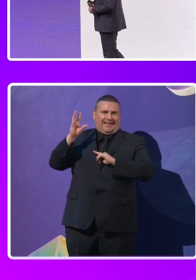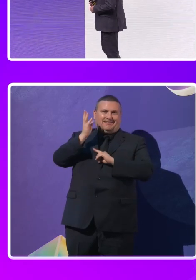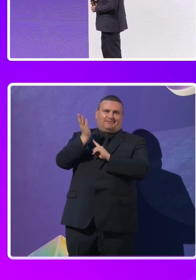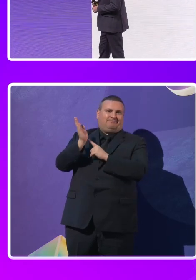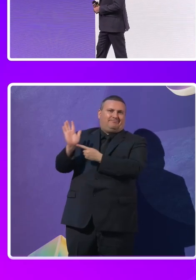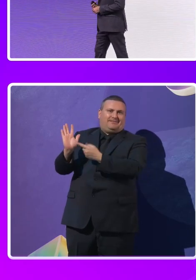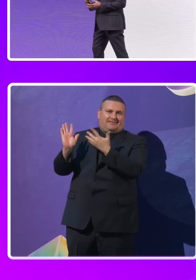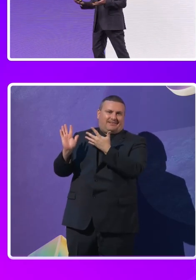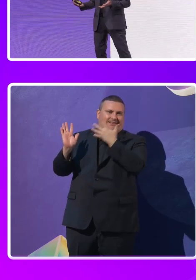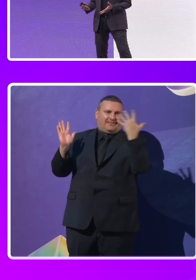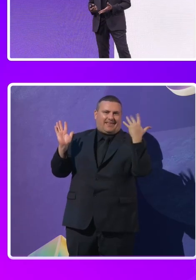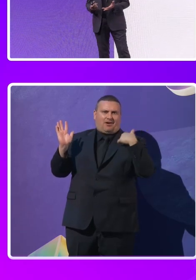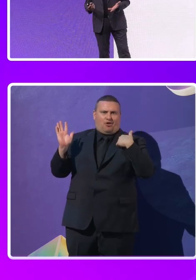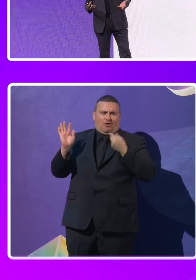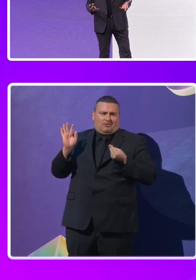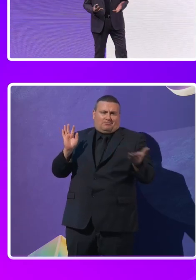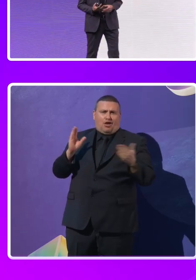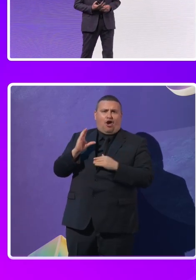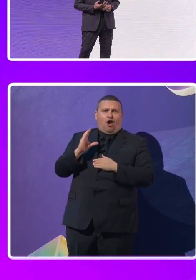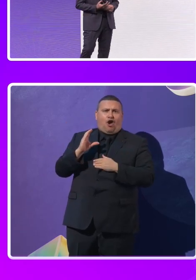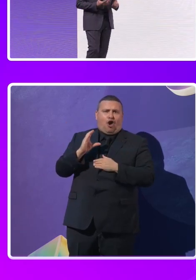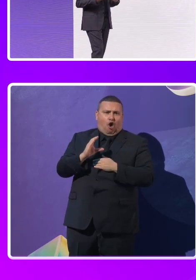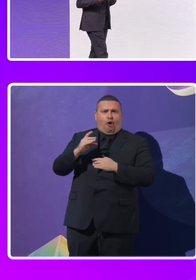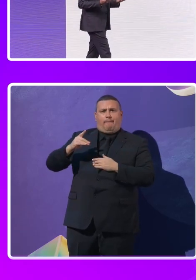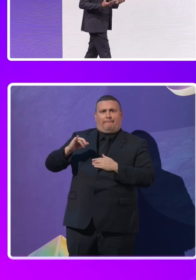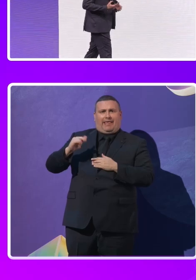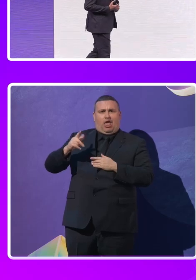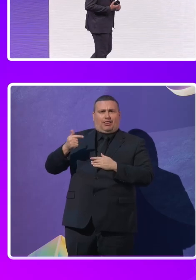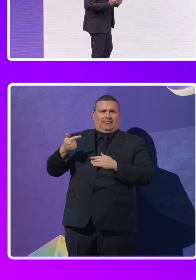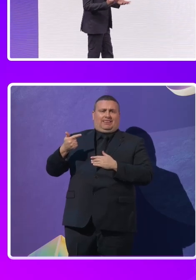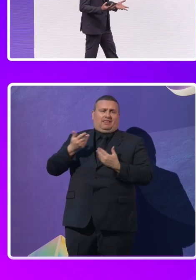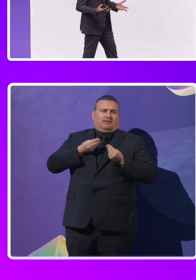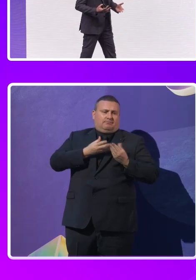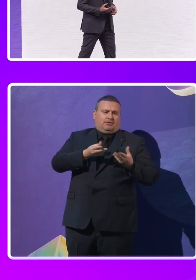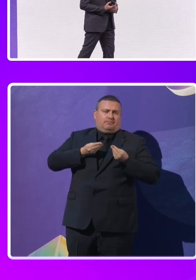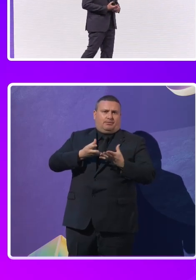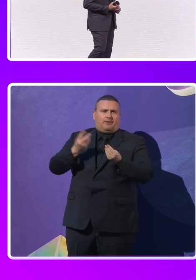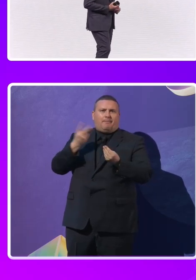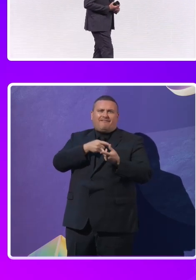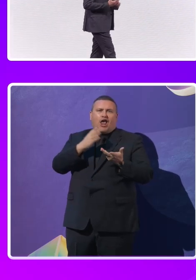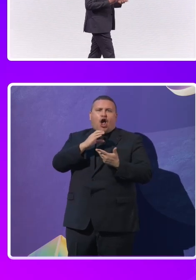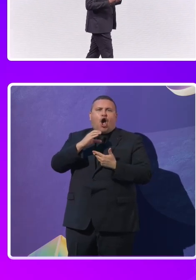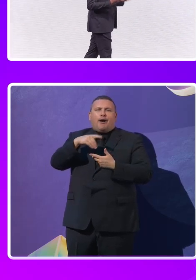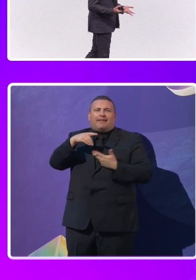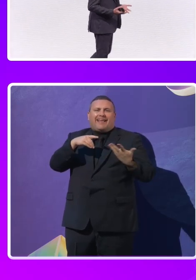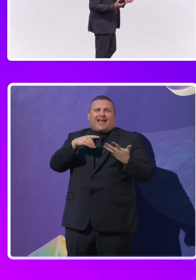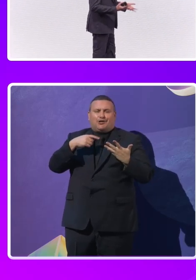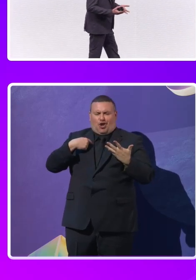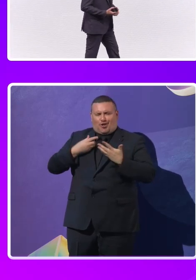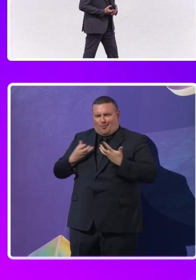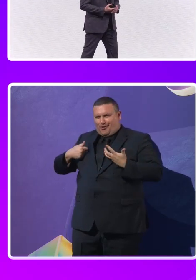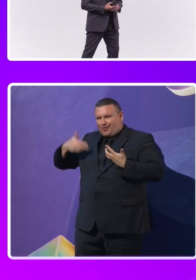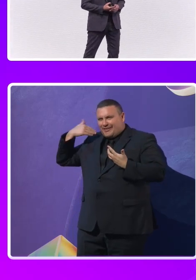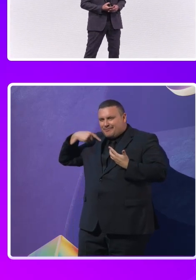di CoPilot che sono Se ci pensate i nostri prodotti trasformati con il valore aggiunto che